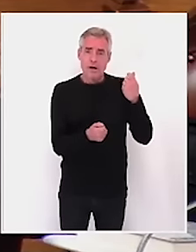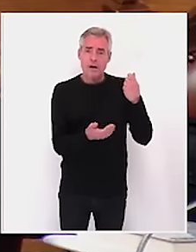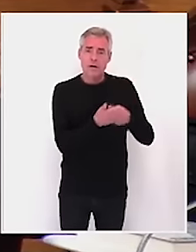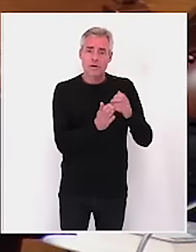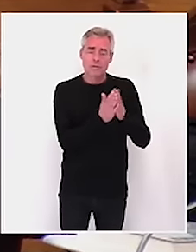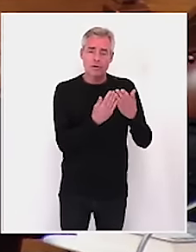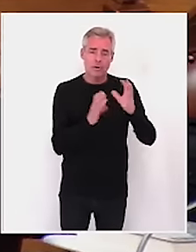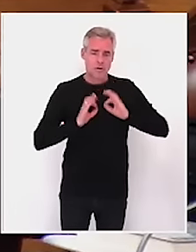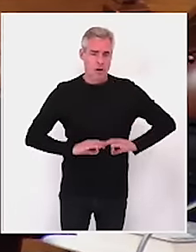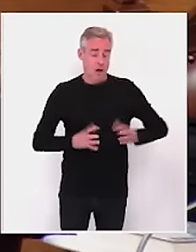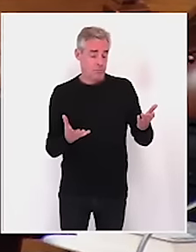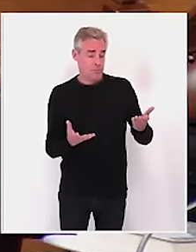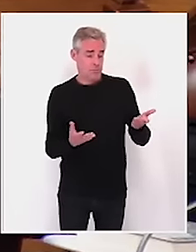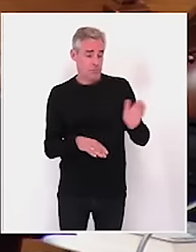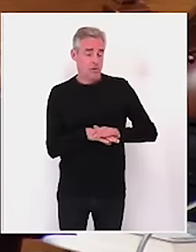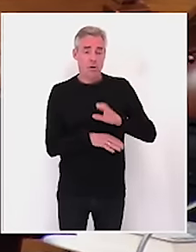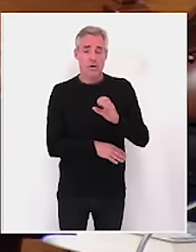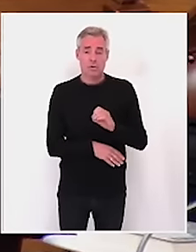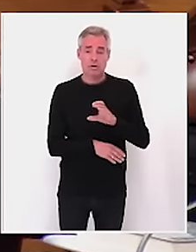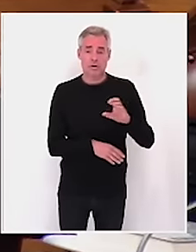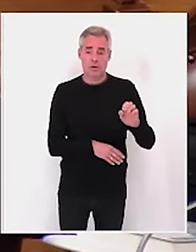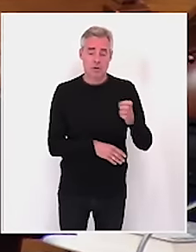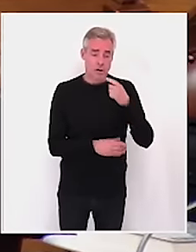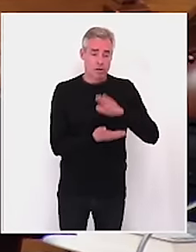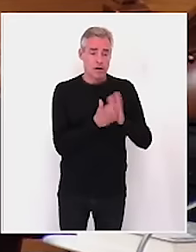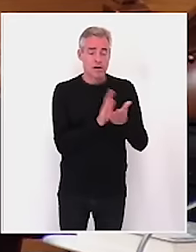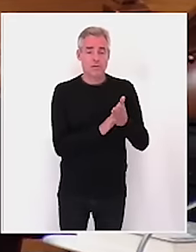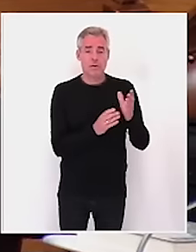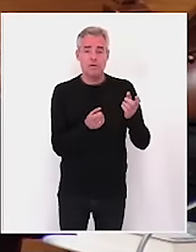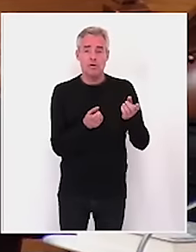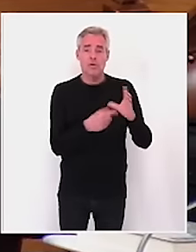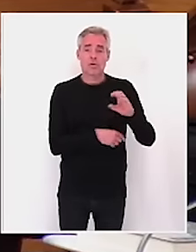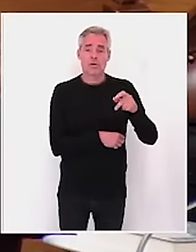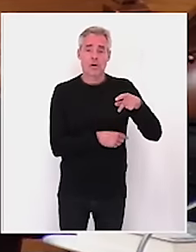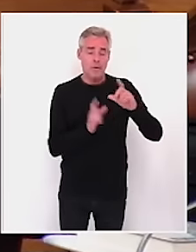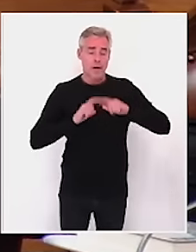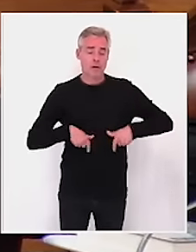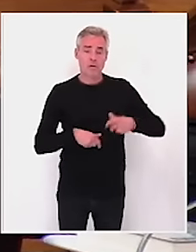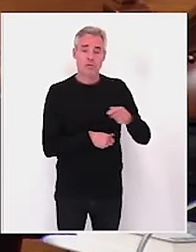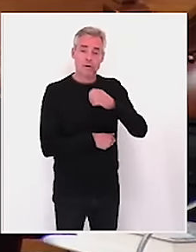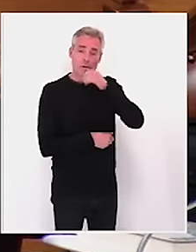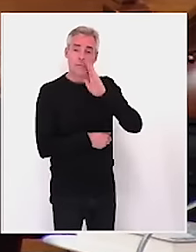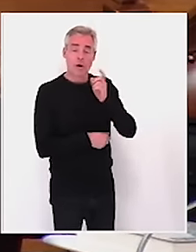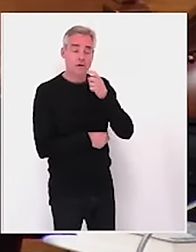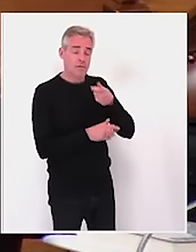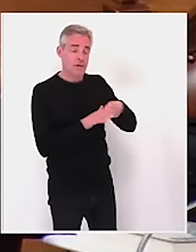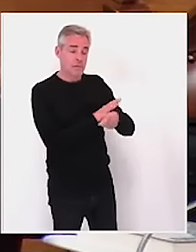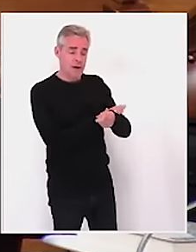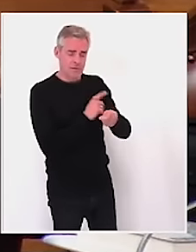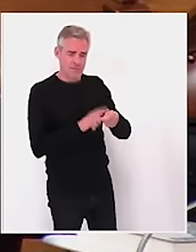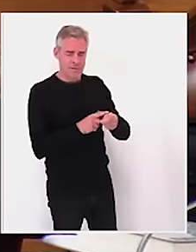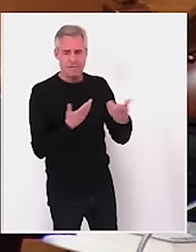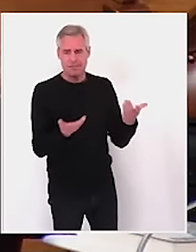scolaires. Et en fait, c'est l'OCCE, qui est l'association des coopératives d'école, financée en général par les parents d'élèves, ça